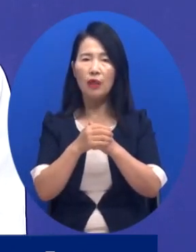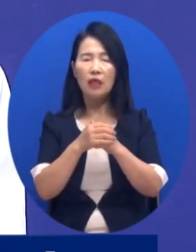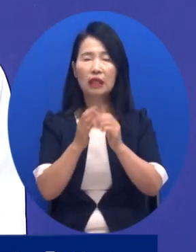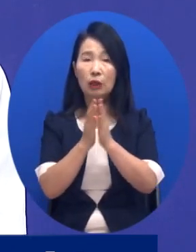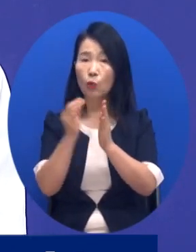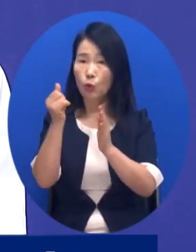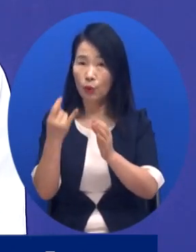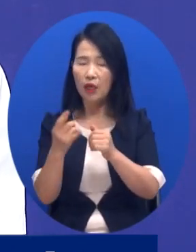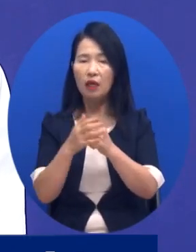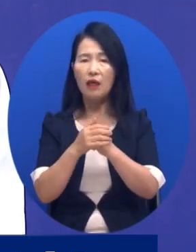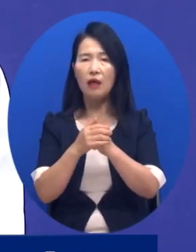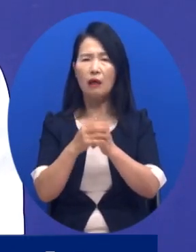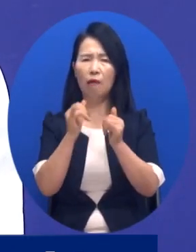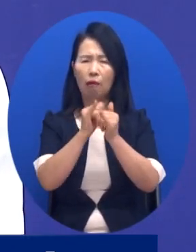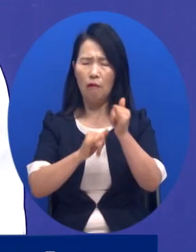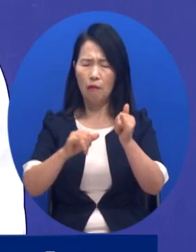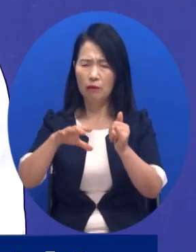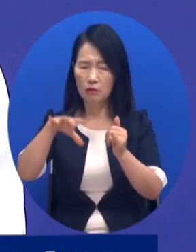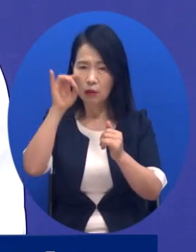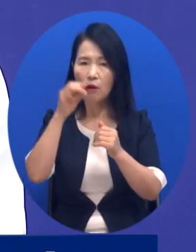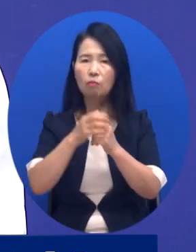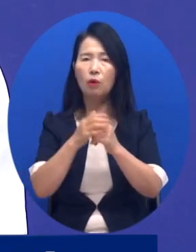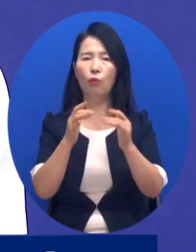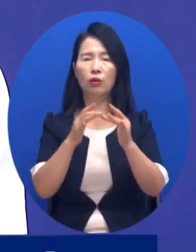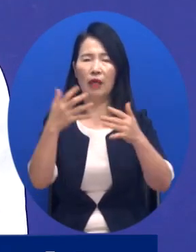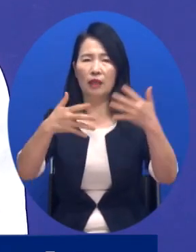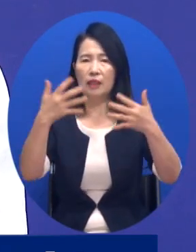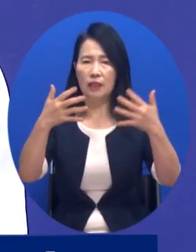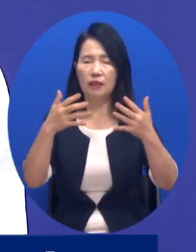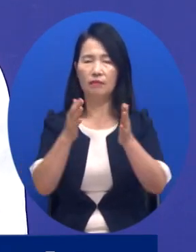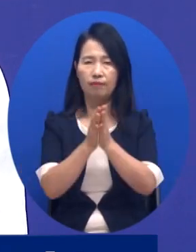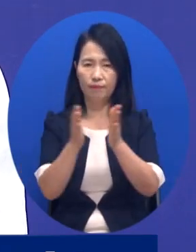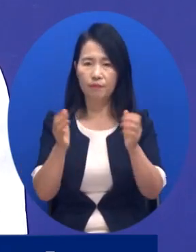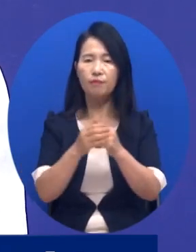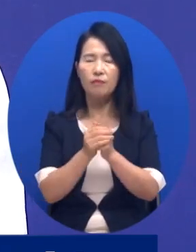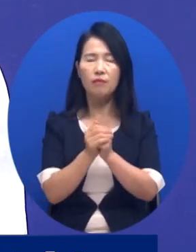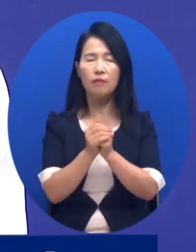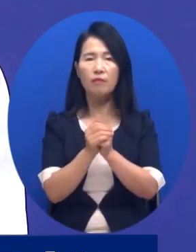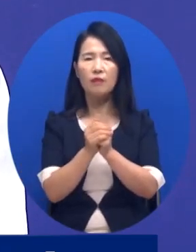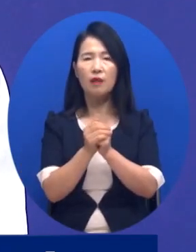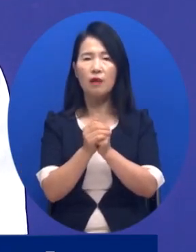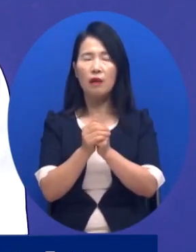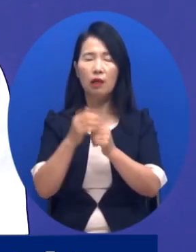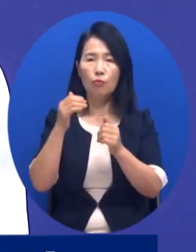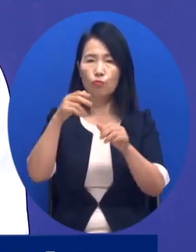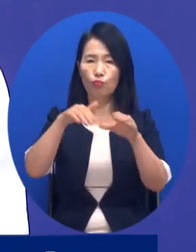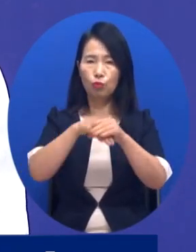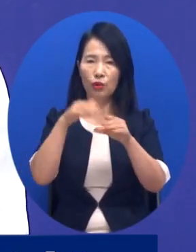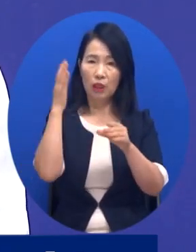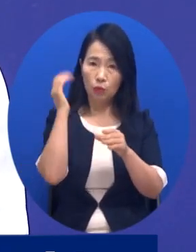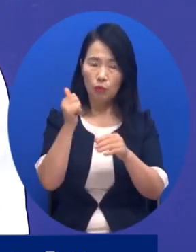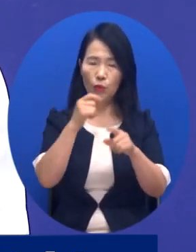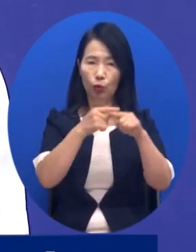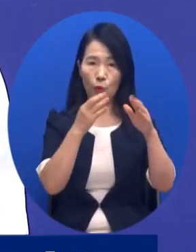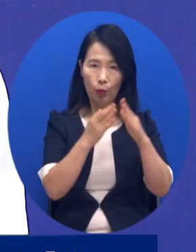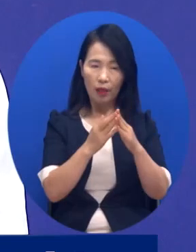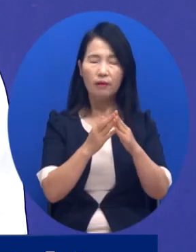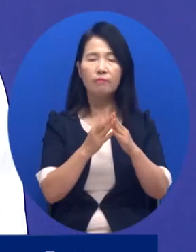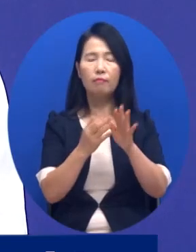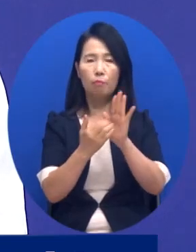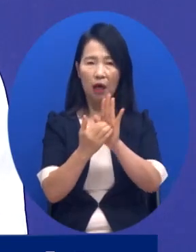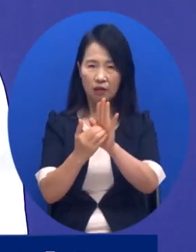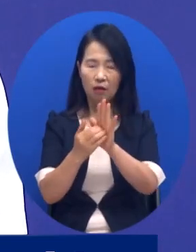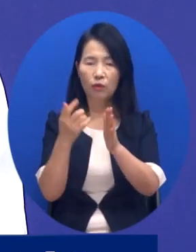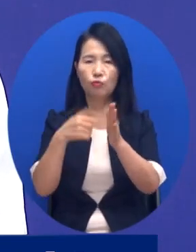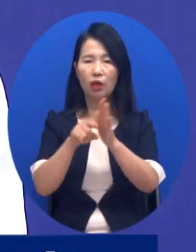사상 처음으로 온라인으로 개최됐습니다. 문재인 대통령은 교회가 방역에 협조해 준 것에 감사를 전하며 어려운 상황